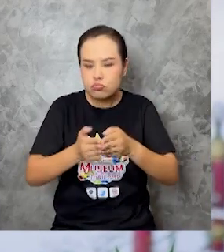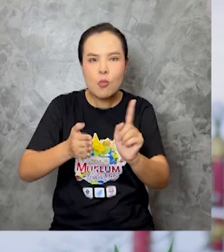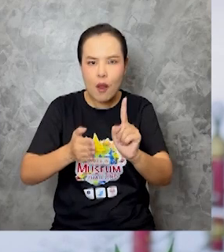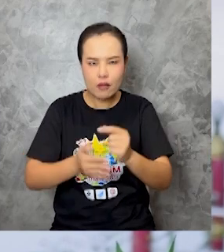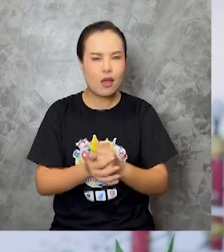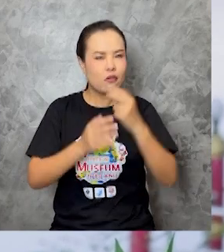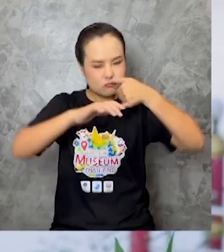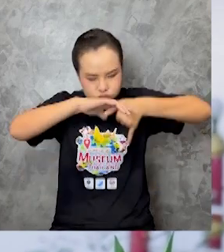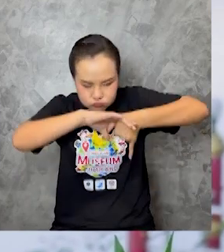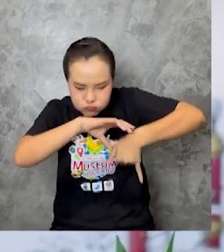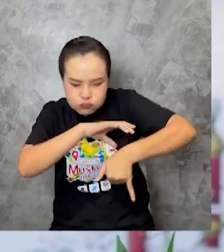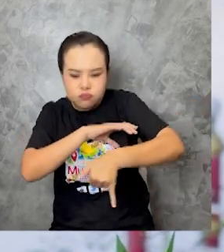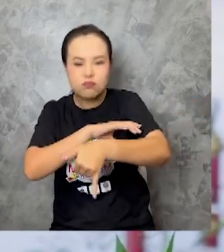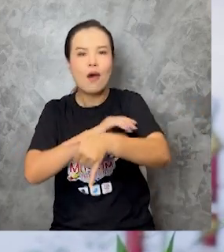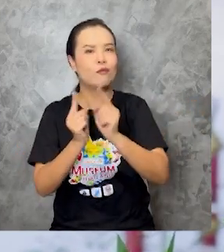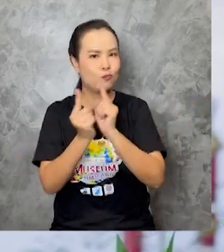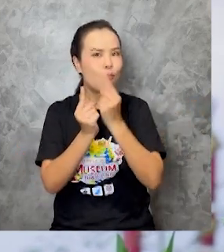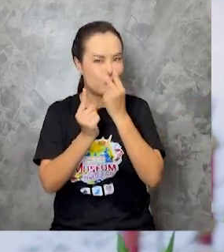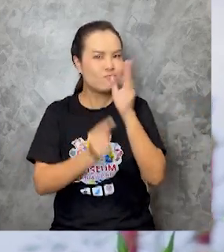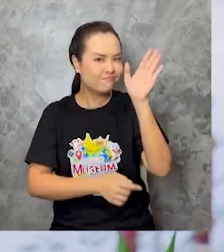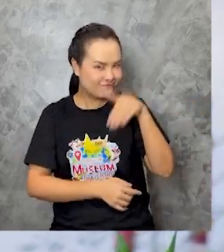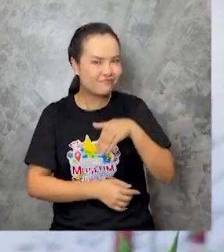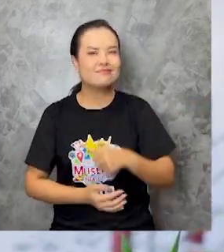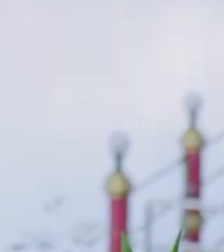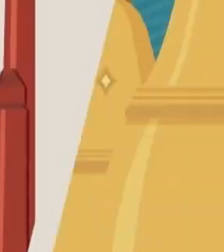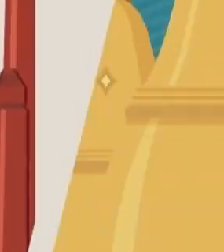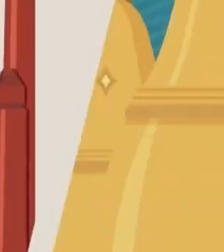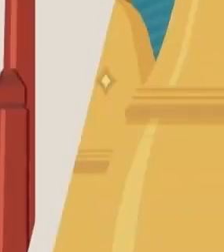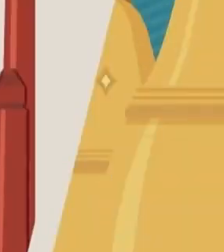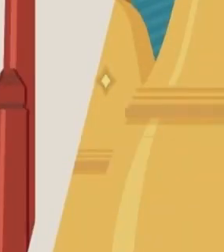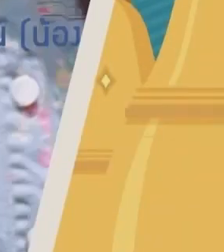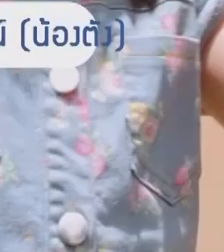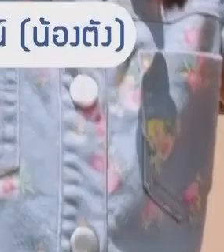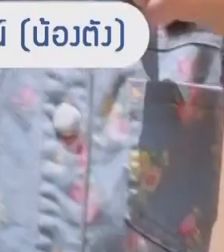มาหรือเปล่าสงสัยต้องลงไปดำน้ำไปหาเขาซะหน่อยแล้วไปกันไป